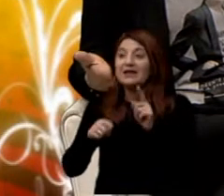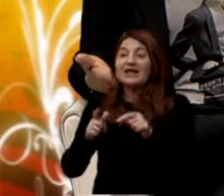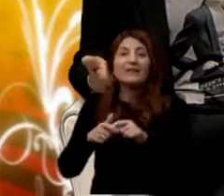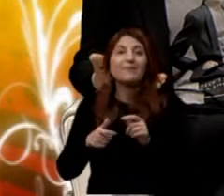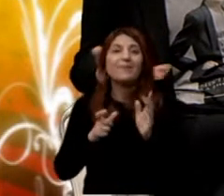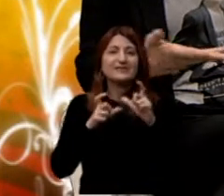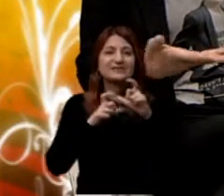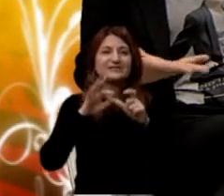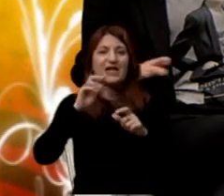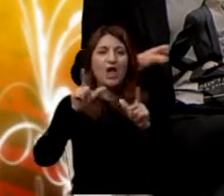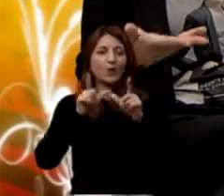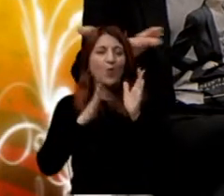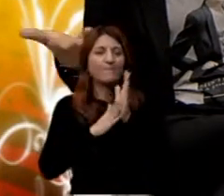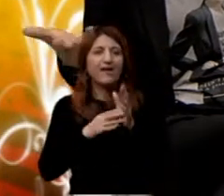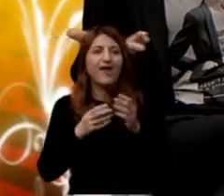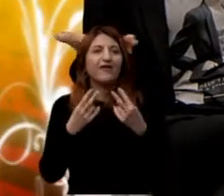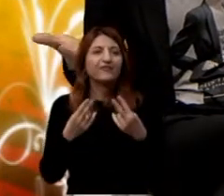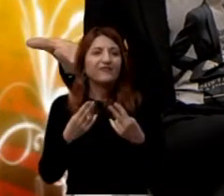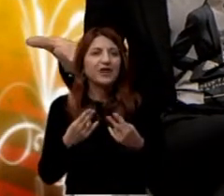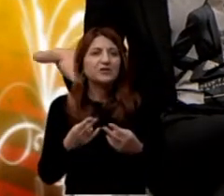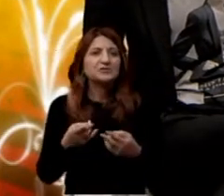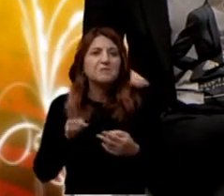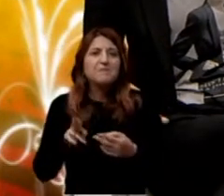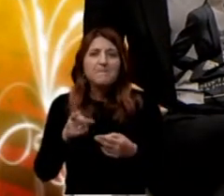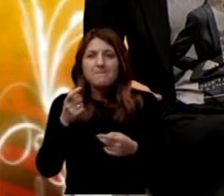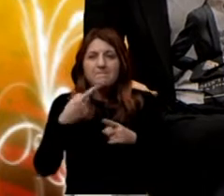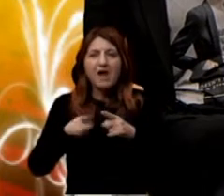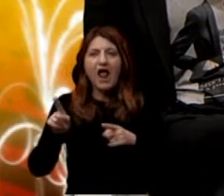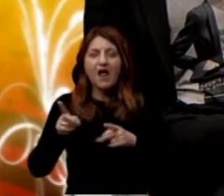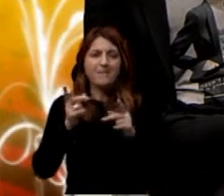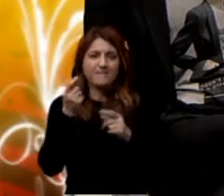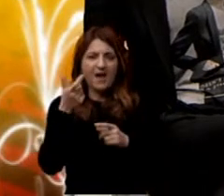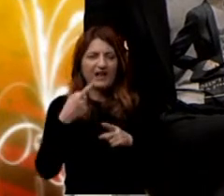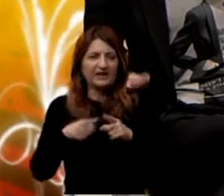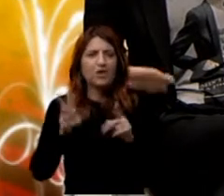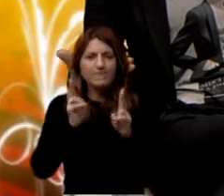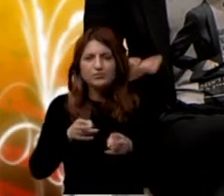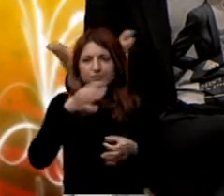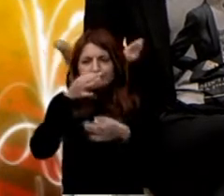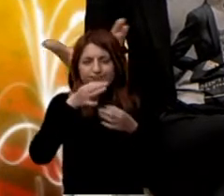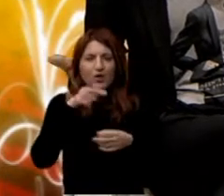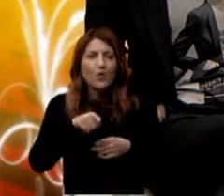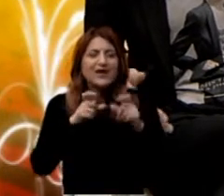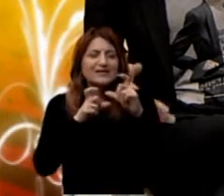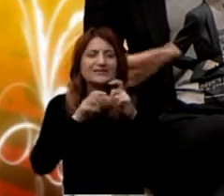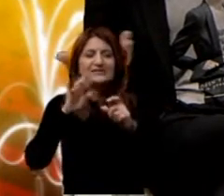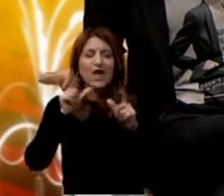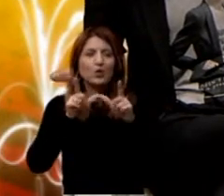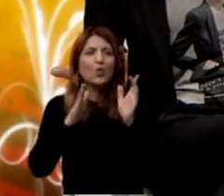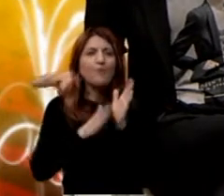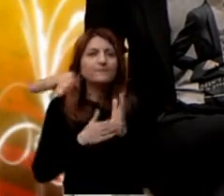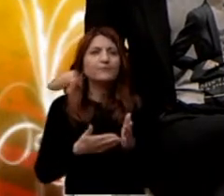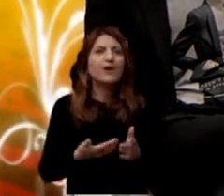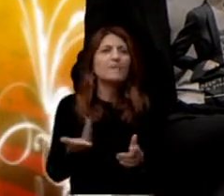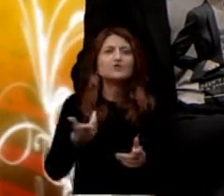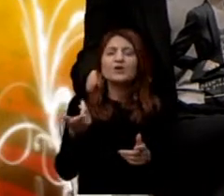za serumske vrijednosti. U Hrvatskoj možete raditi možda jedan mali dio nutrijenata i određivati u serumu. Postoje neke druge metode